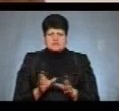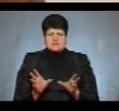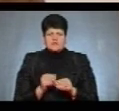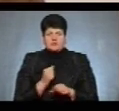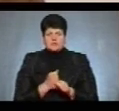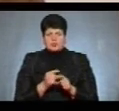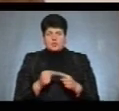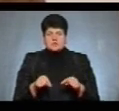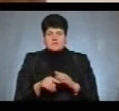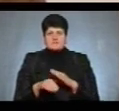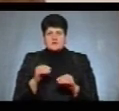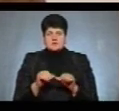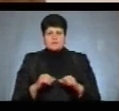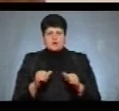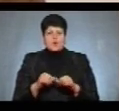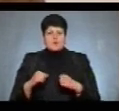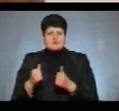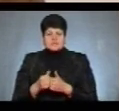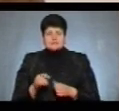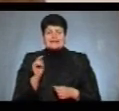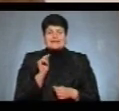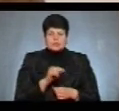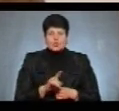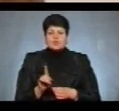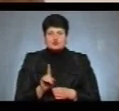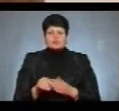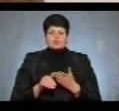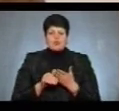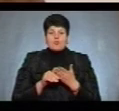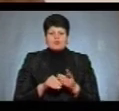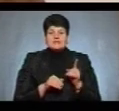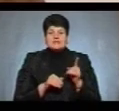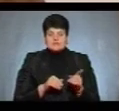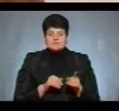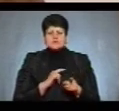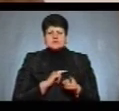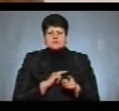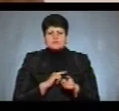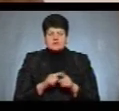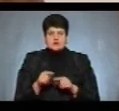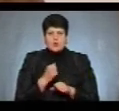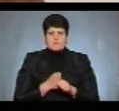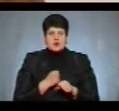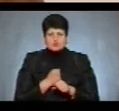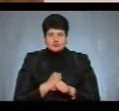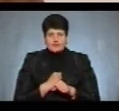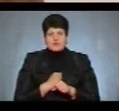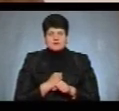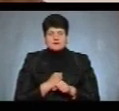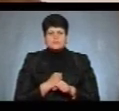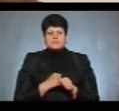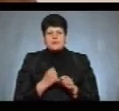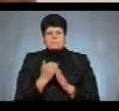співпрацювати з окружними виборчими комісіями для того, щоб допомогти їм якнаймога швидше опрацювати